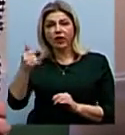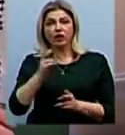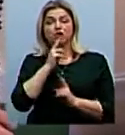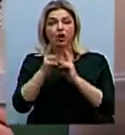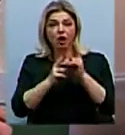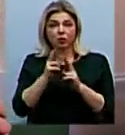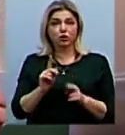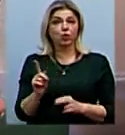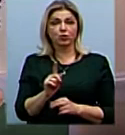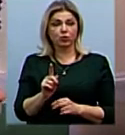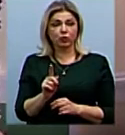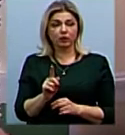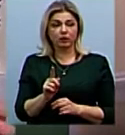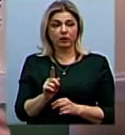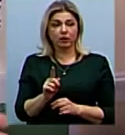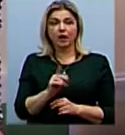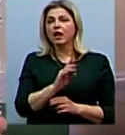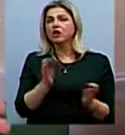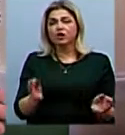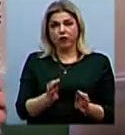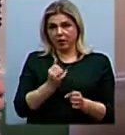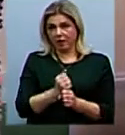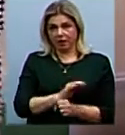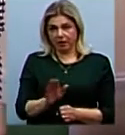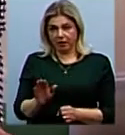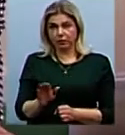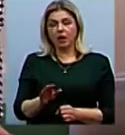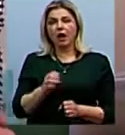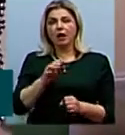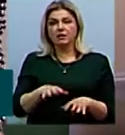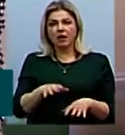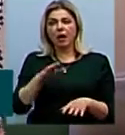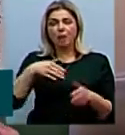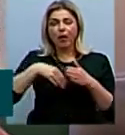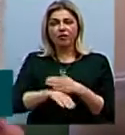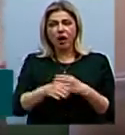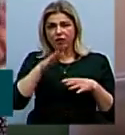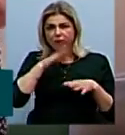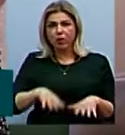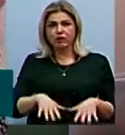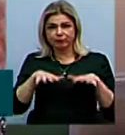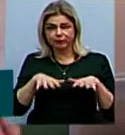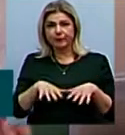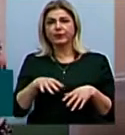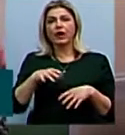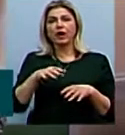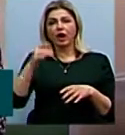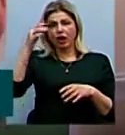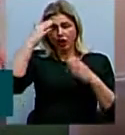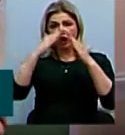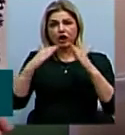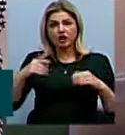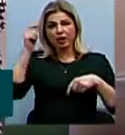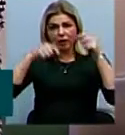що не роблять нічого. Затапливают подвалы, например, текут крыши,